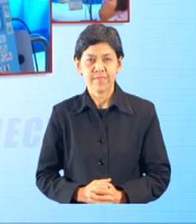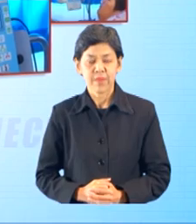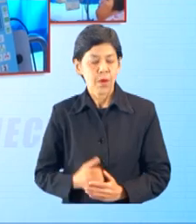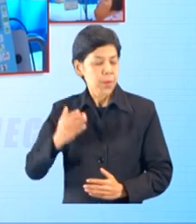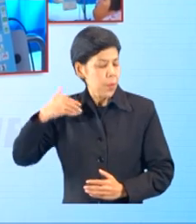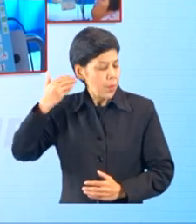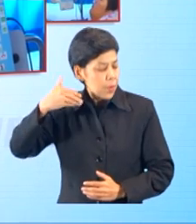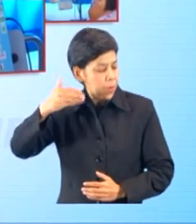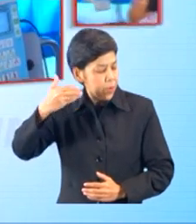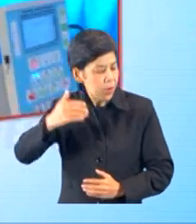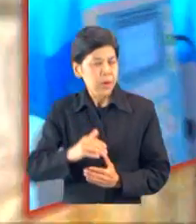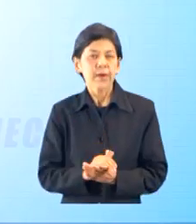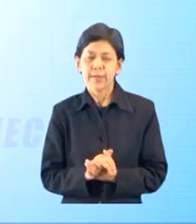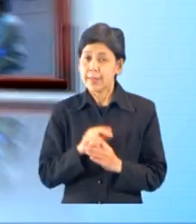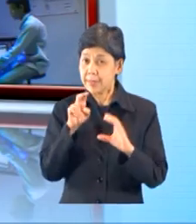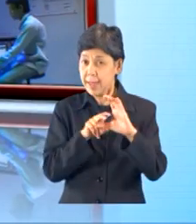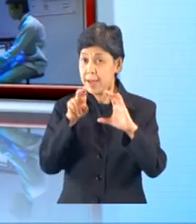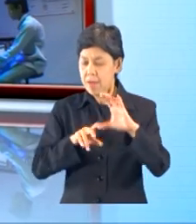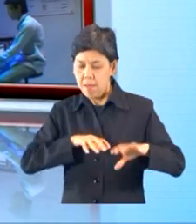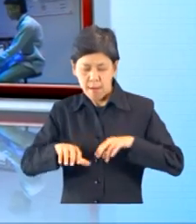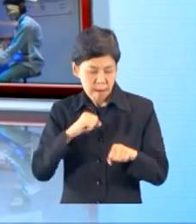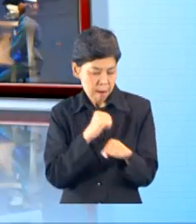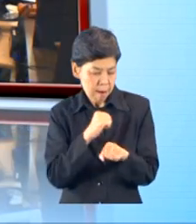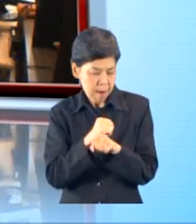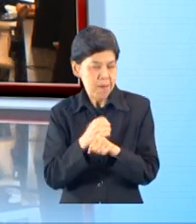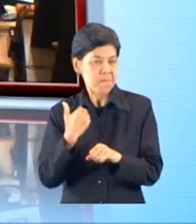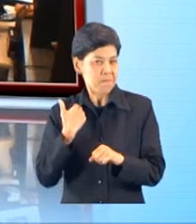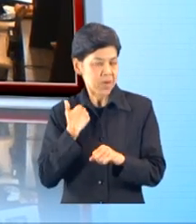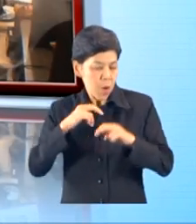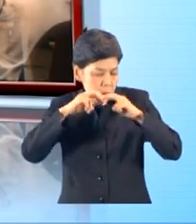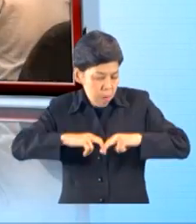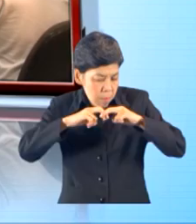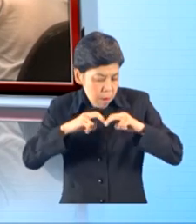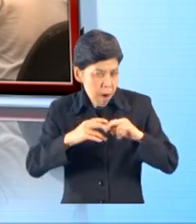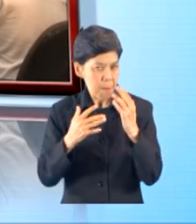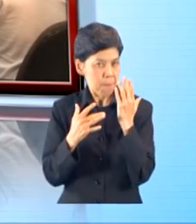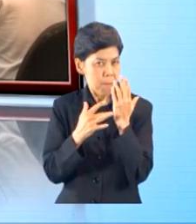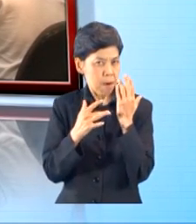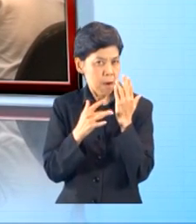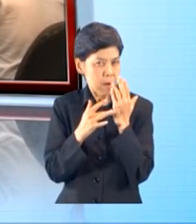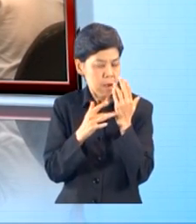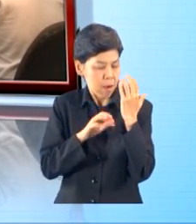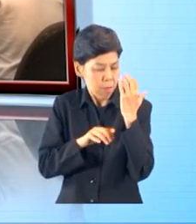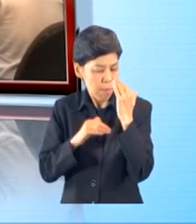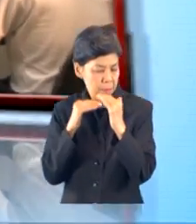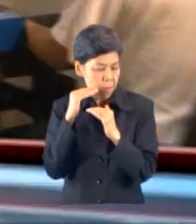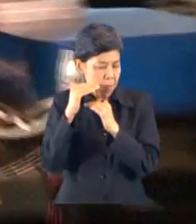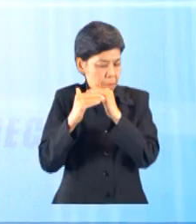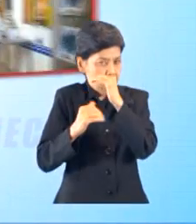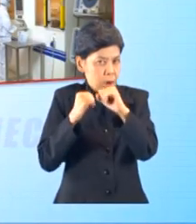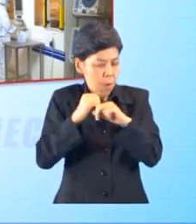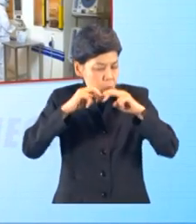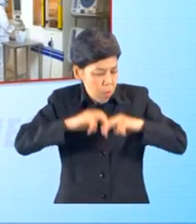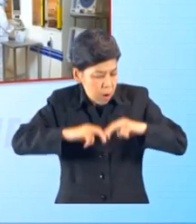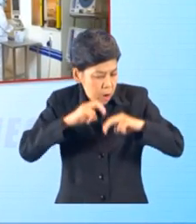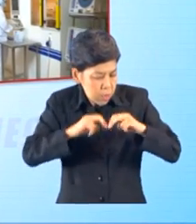ตลอดระยะเวลาที่ผ่านมาสิ่งที่ NECTECH ได้ดำเนินการมาตลอดคือการวิจัยและพัฒนาเทคโนโลยีอิเล็กทรอนิกส์และคอมพิวเตอ